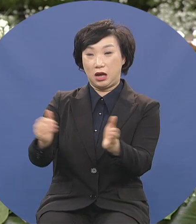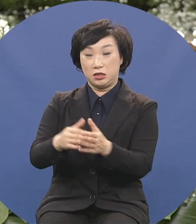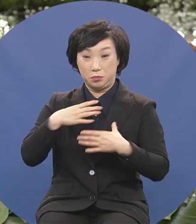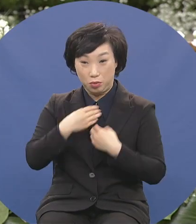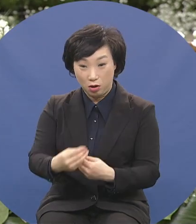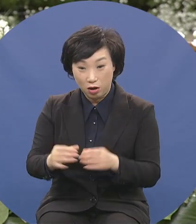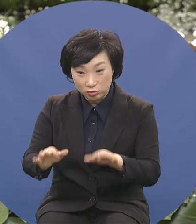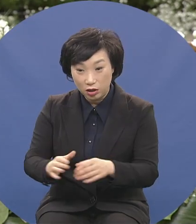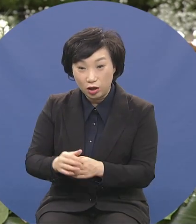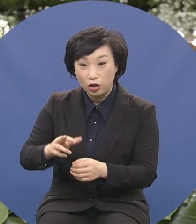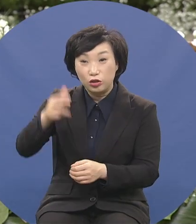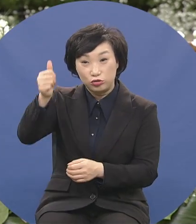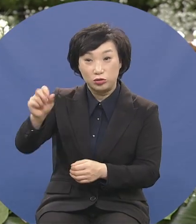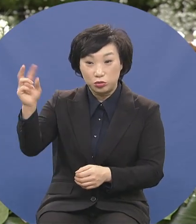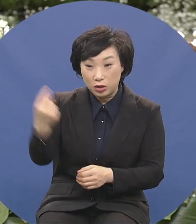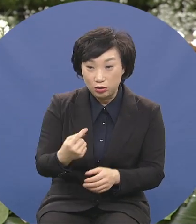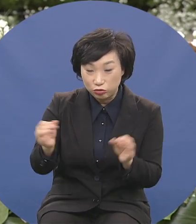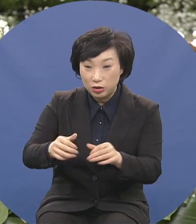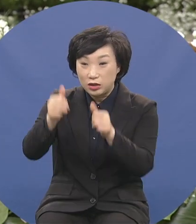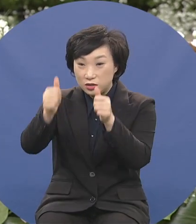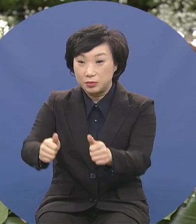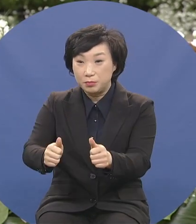갈며 쫓겨났다 이 말이고,